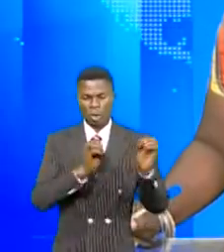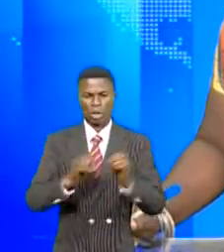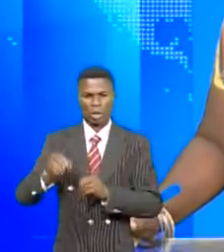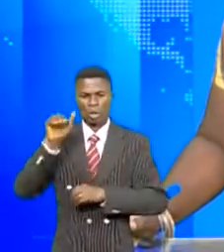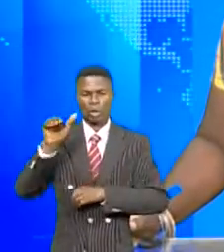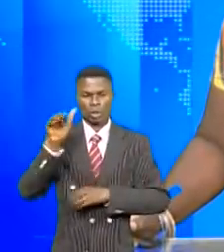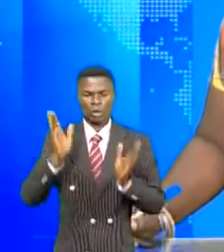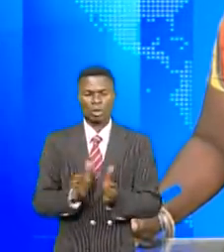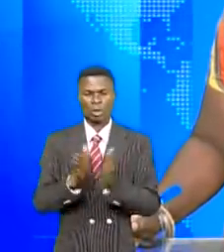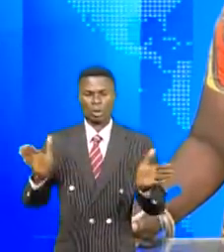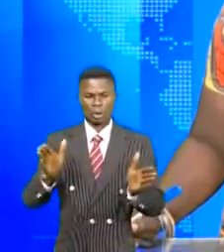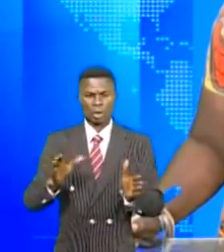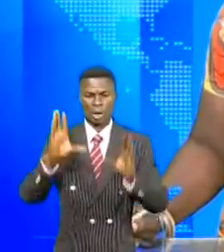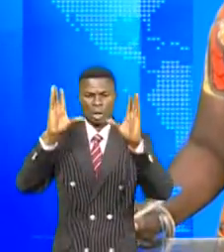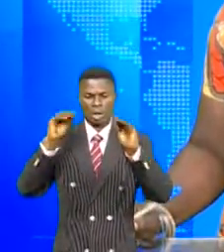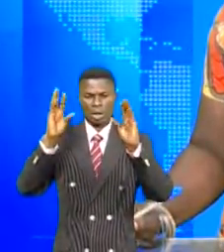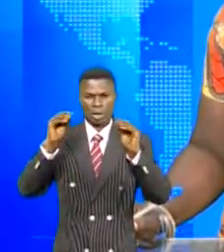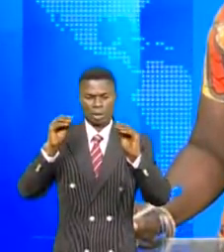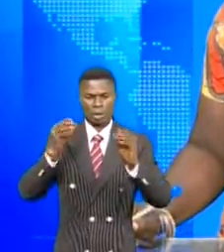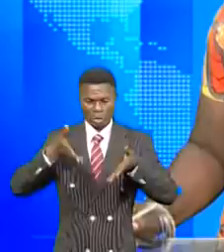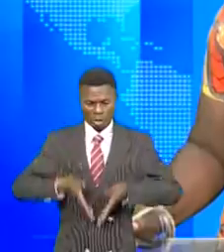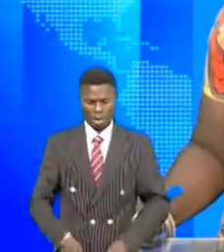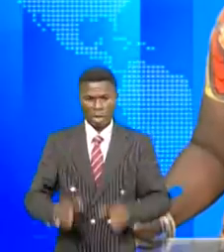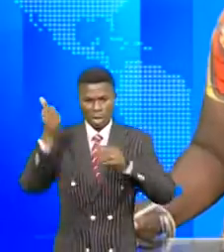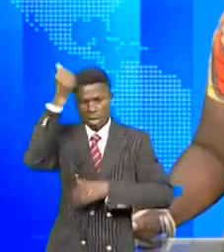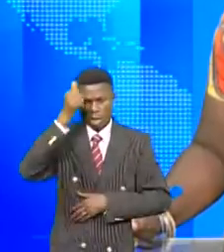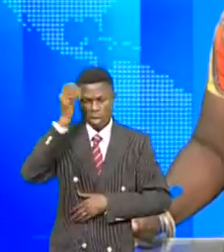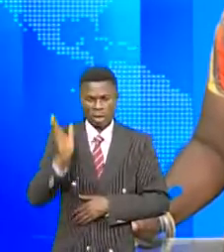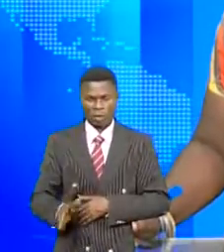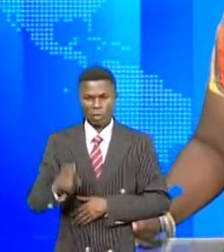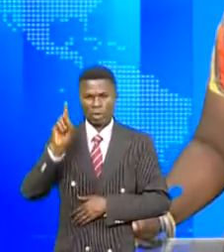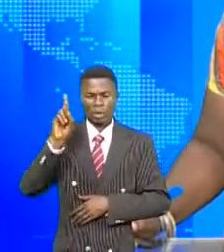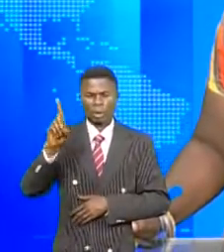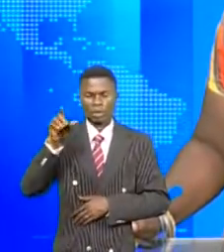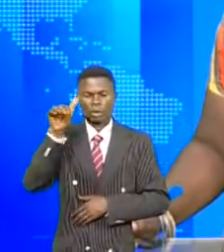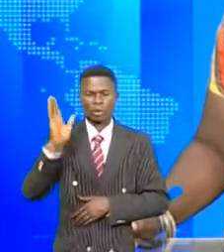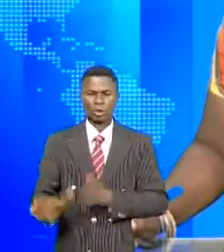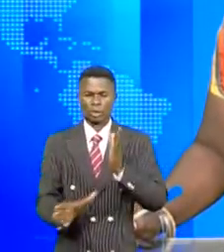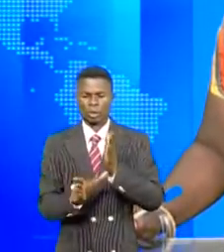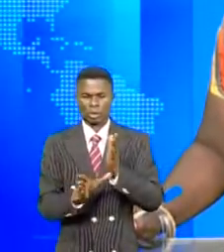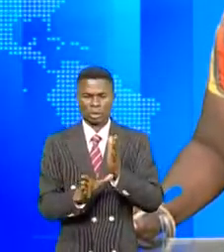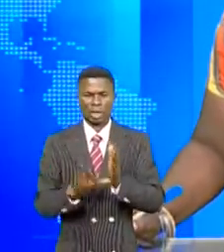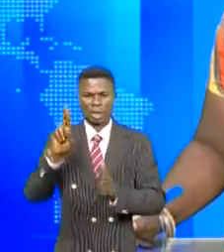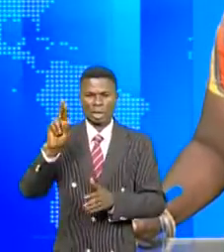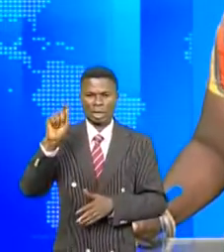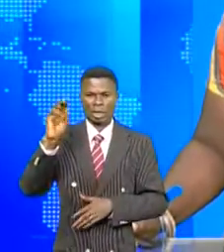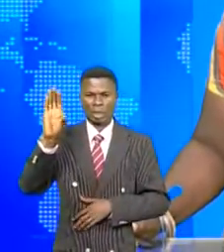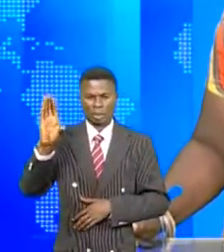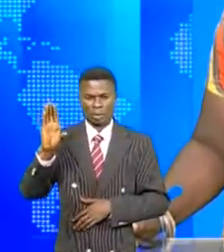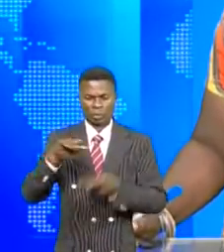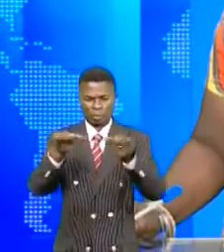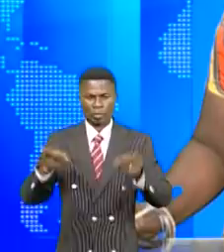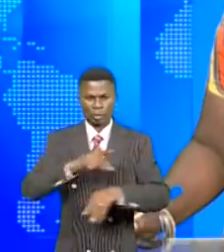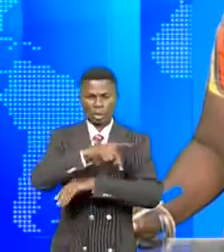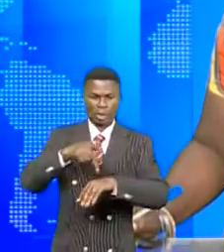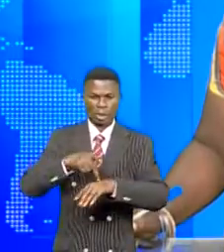directeur général du magazine La Renaissance africaine et DGA de la RTNC, Freddy Mulumba. C'était dans la salle